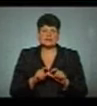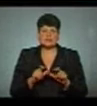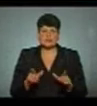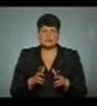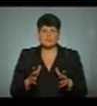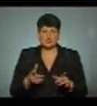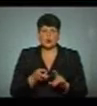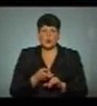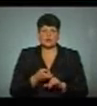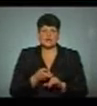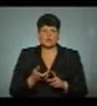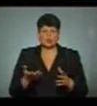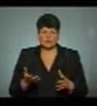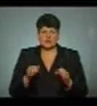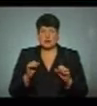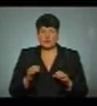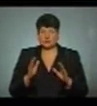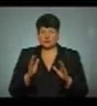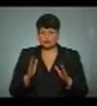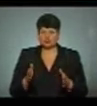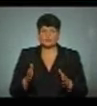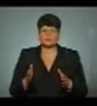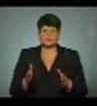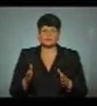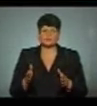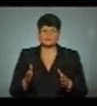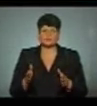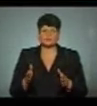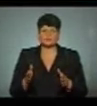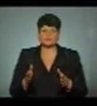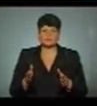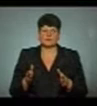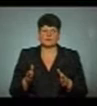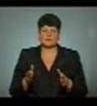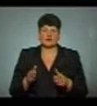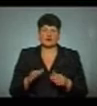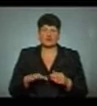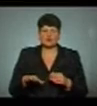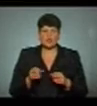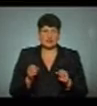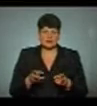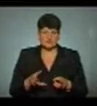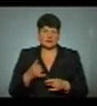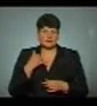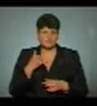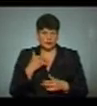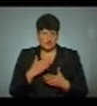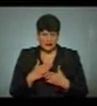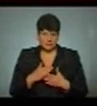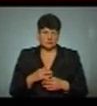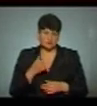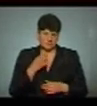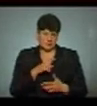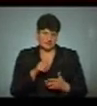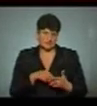найбільше контактують і можуть бути, скажімо так, потенційними, скажімо так, зоні ризику. Які можуть, так. В нас є телефонний дзвіночок, якщо ви ще на зв'язку, будь